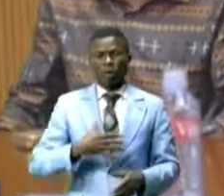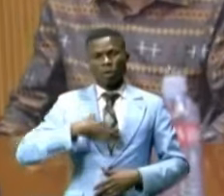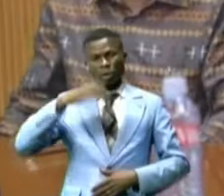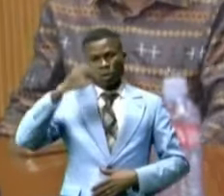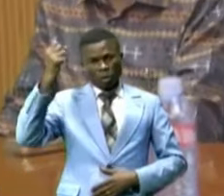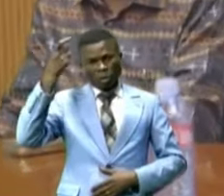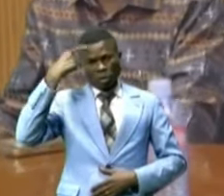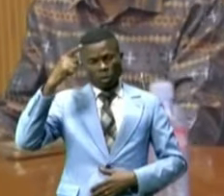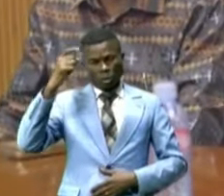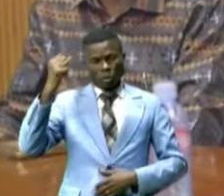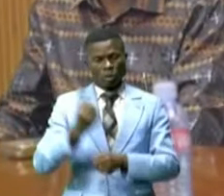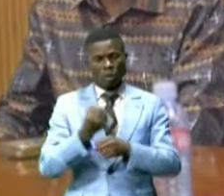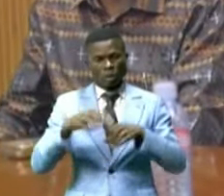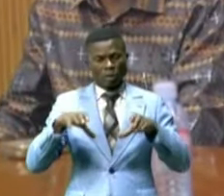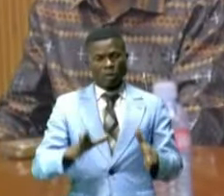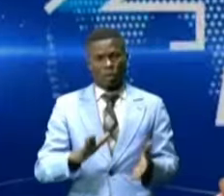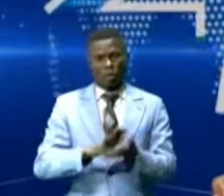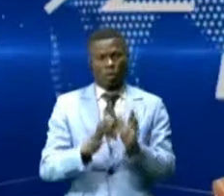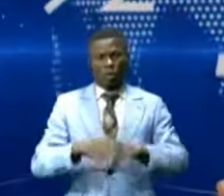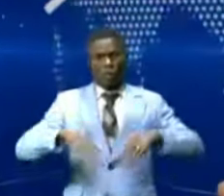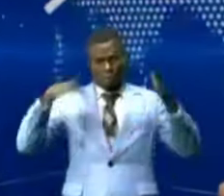la main-d'œuvre congolaise.